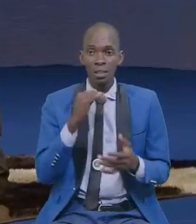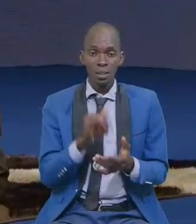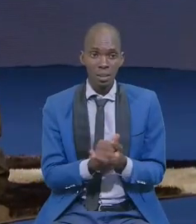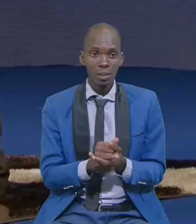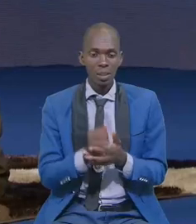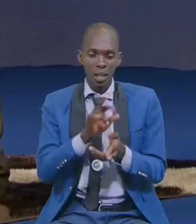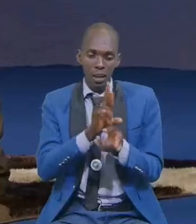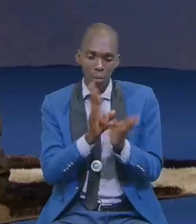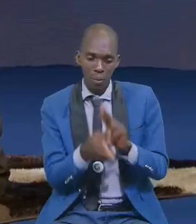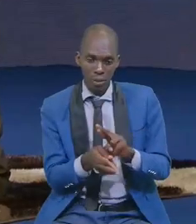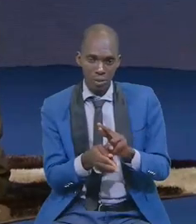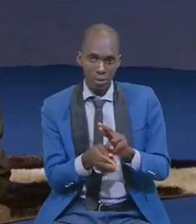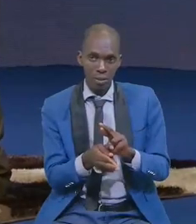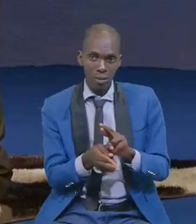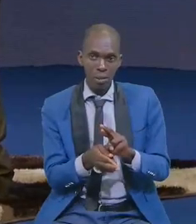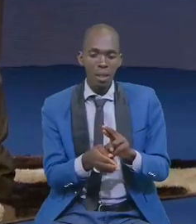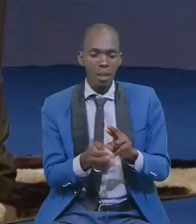Repentez-vous,